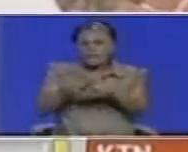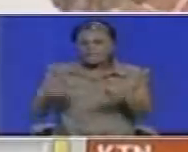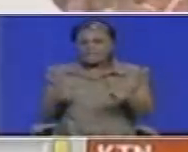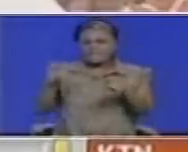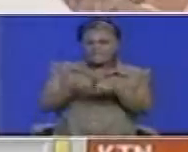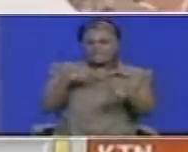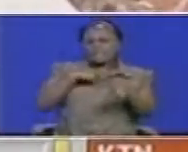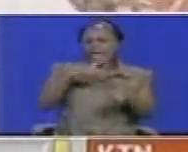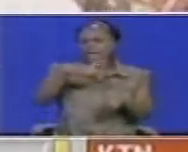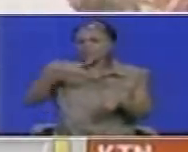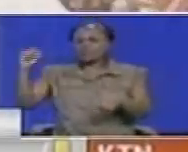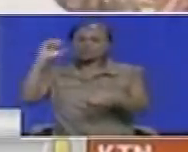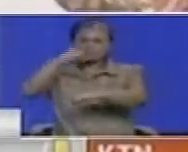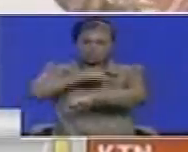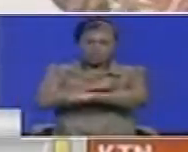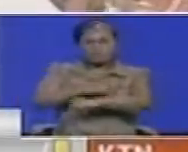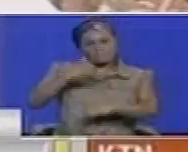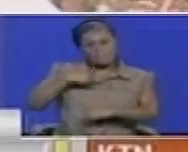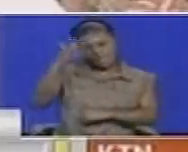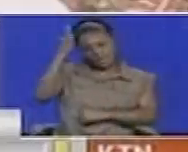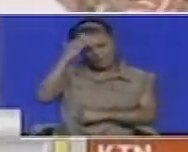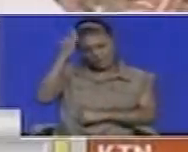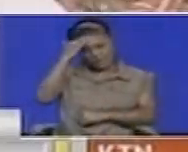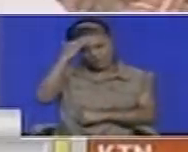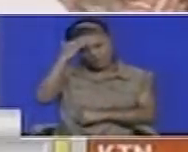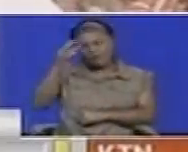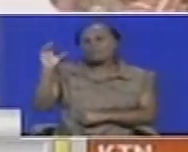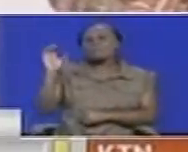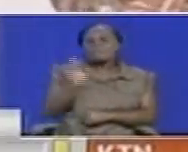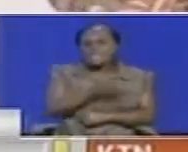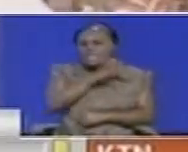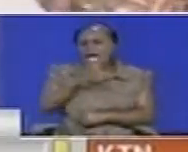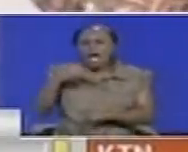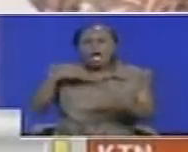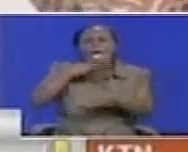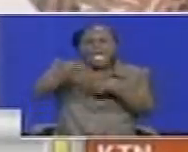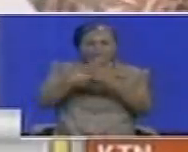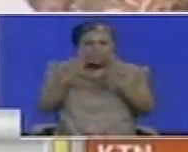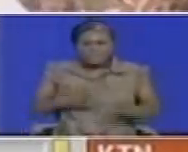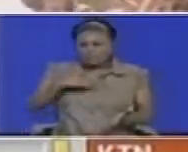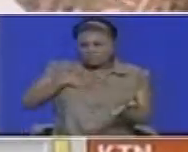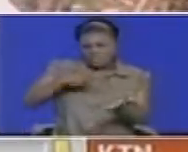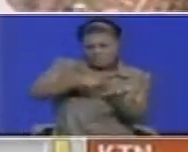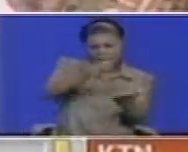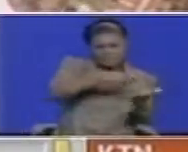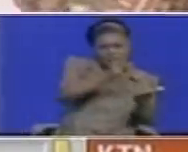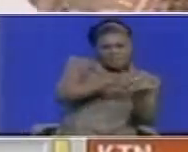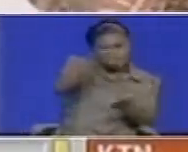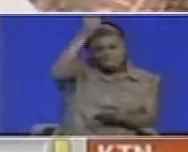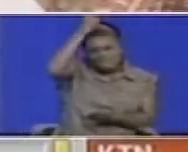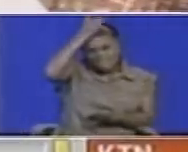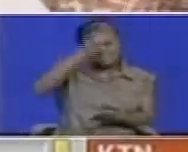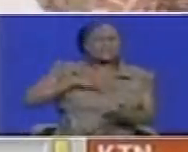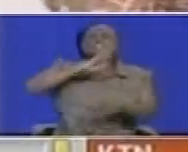school, and I normally buy beer for almost everybody in our village.